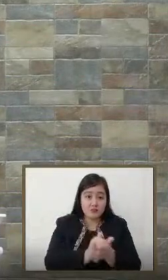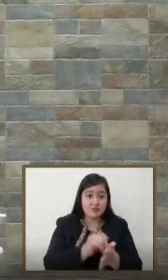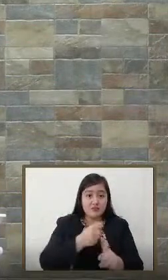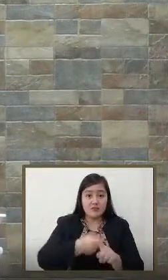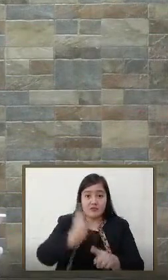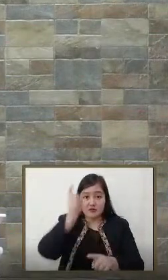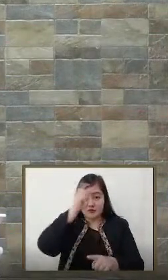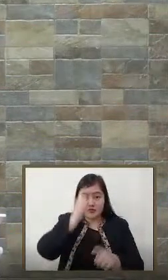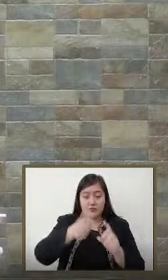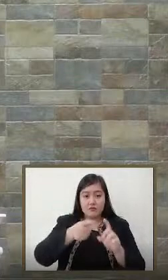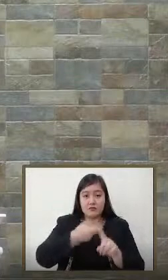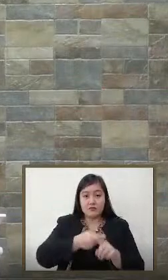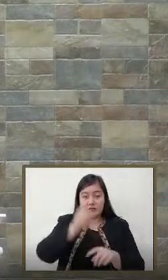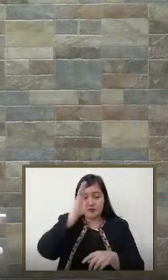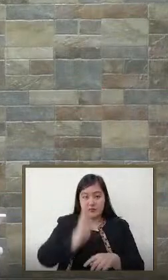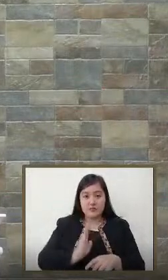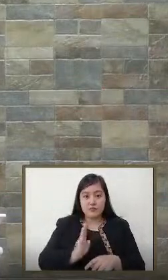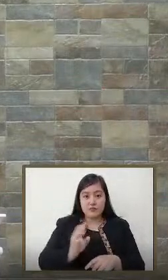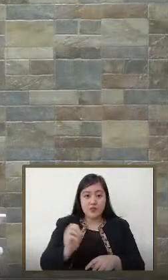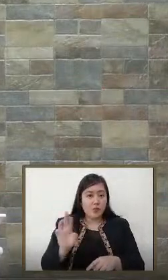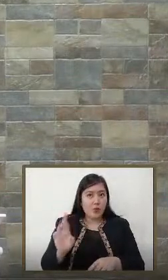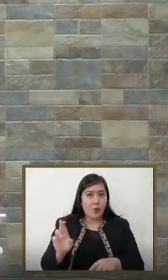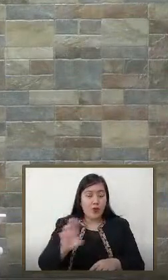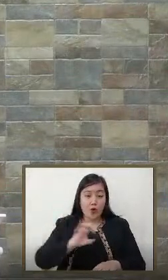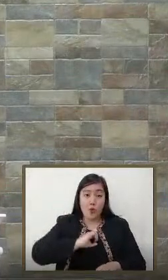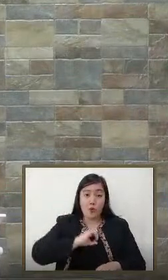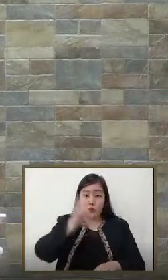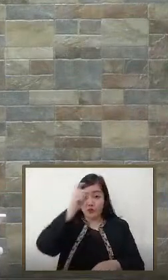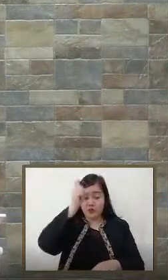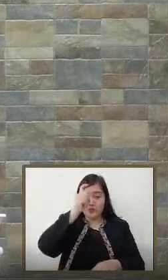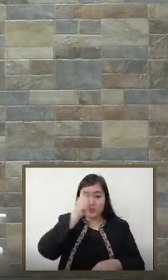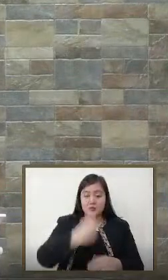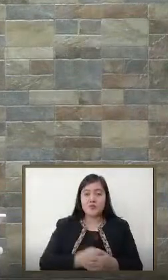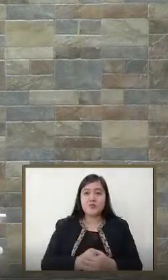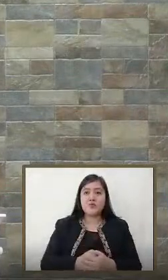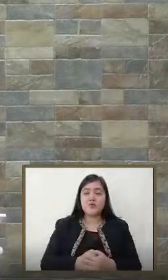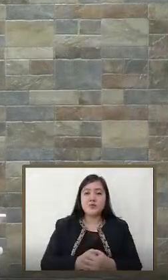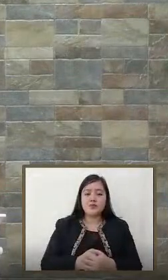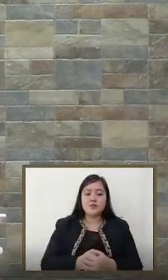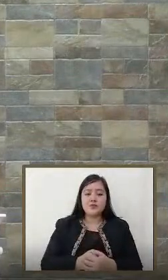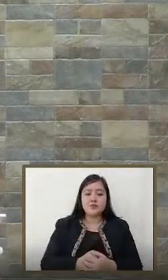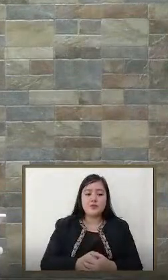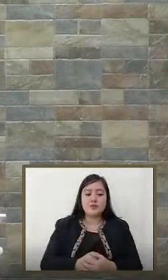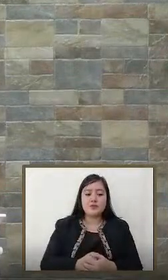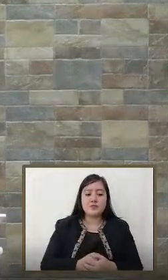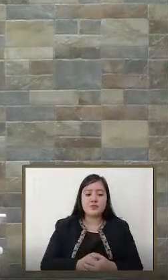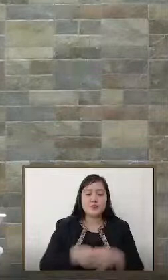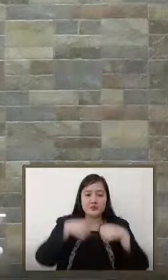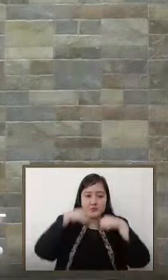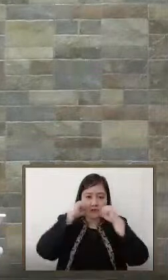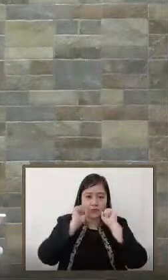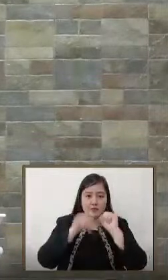o doon sa iyong kaalaman lang? Yun ang nakakalungkot. Alam mo, minsan, yan ang nakakalungkot sa isang Kristiyano